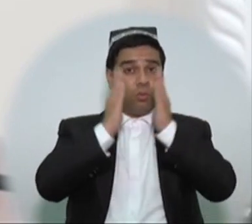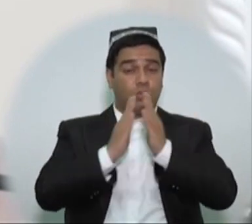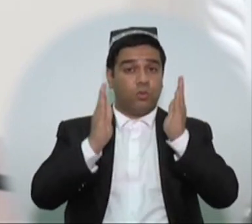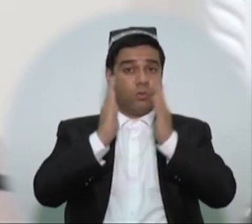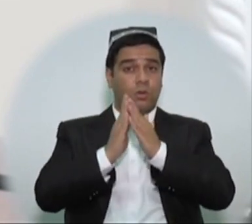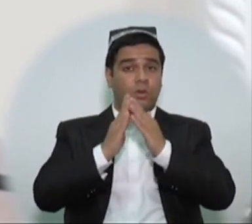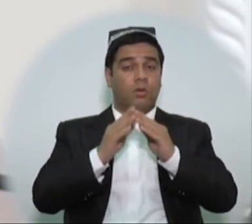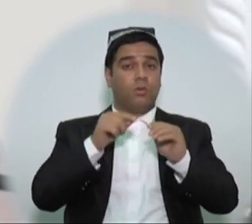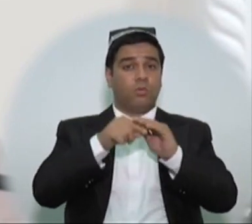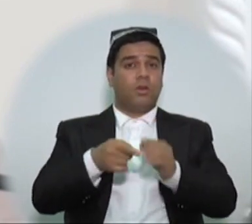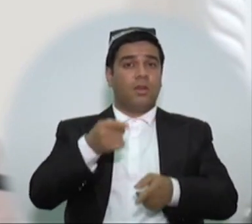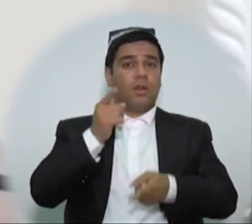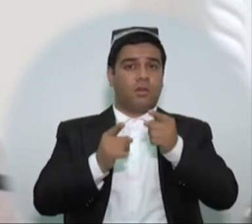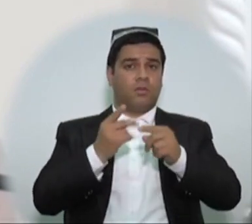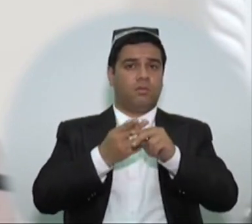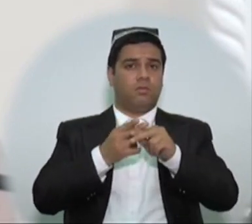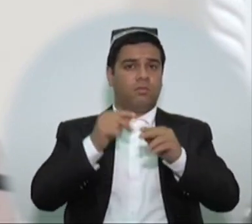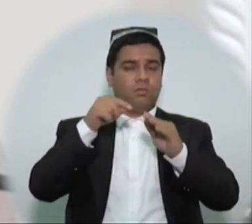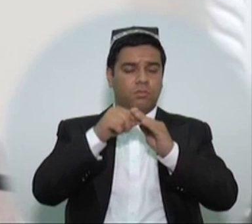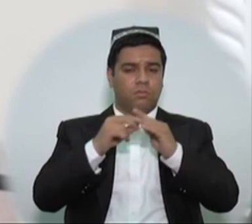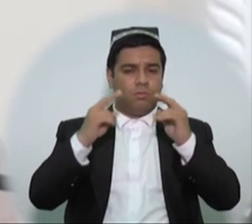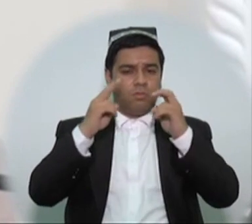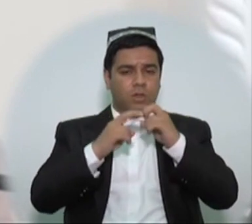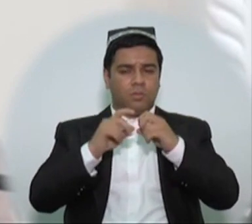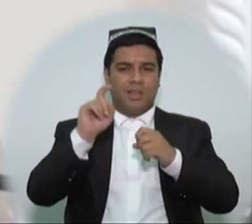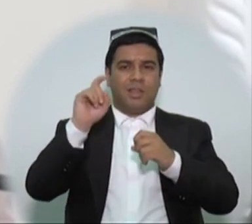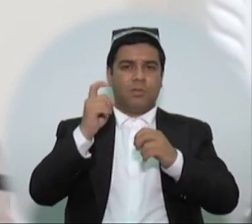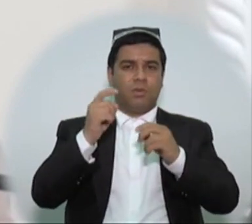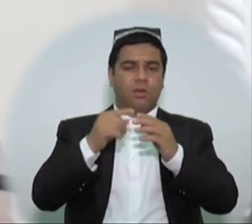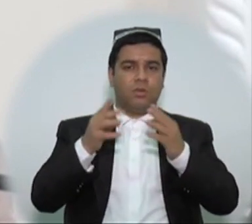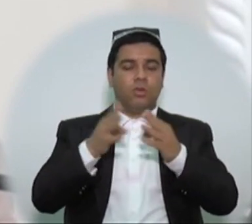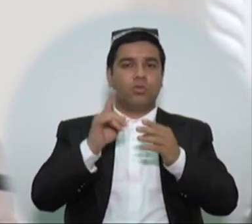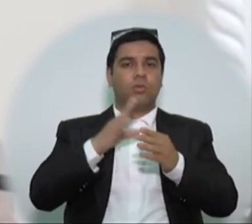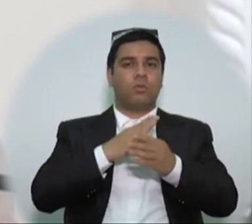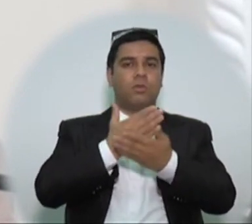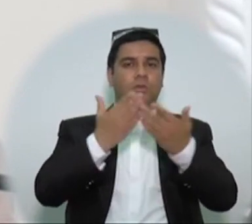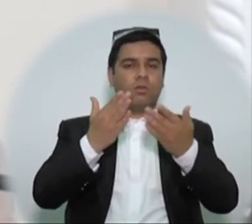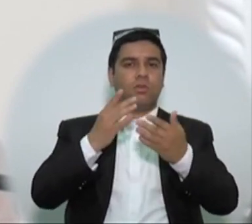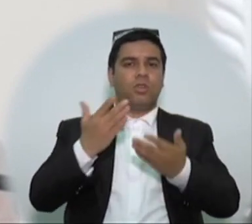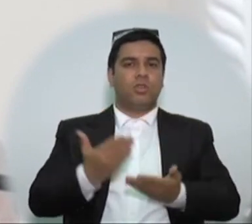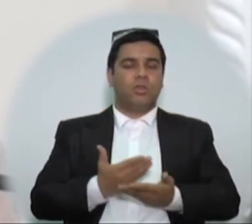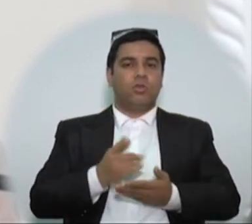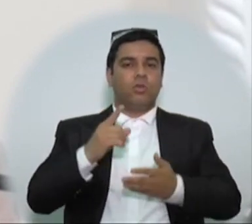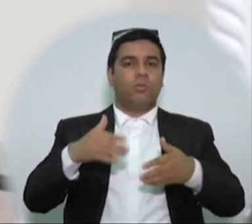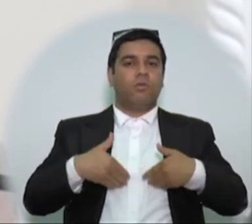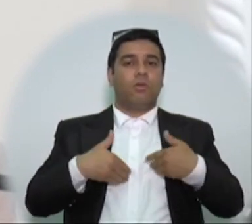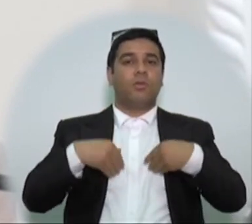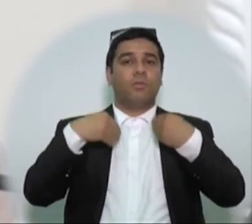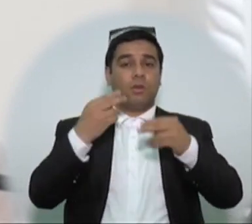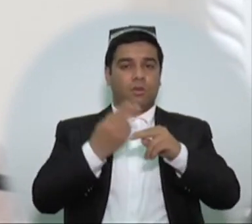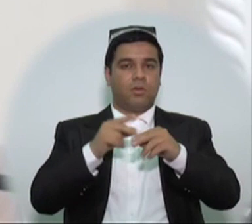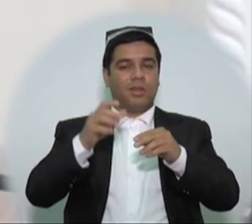buni haqiqiy tajribaga bo'ysunadigan, elga, yurtga, hayotga manfaat beradigan